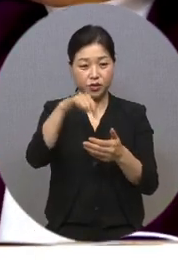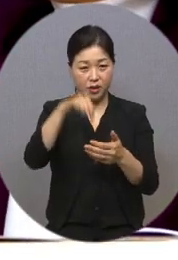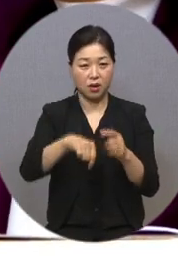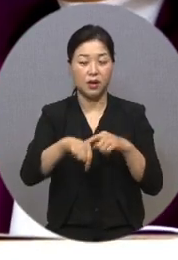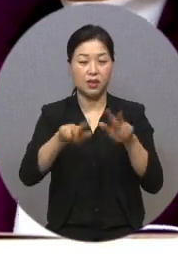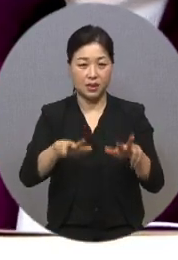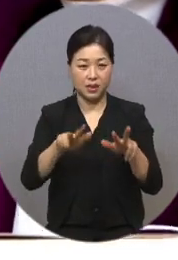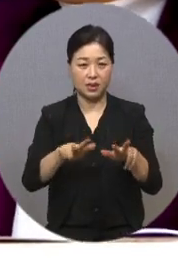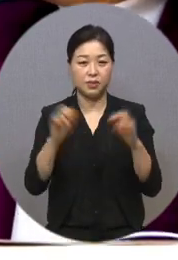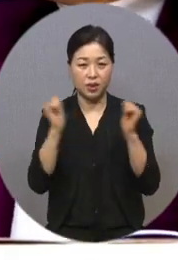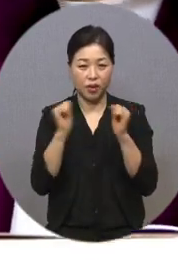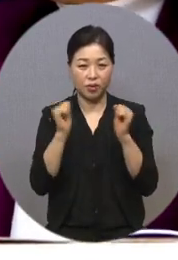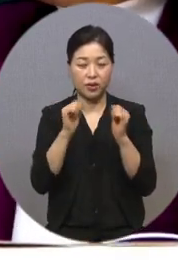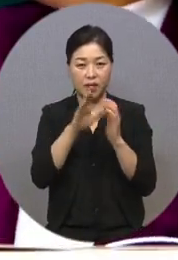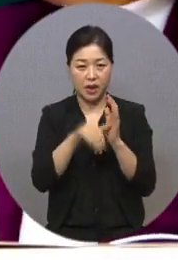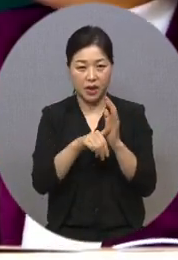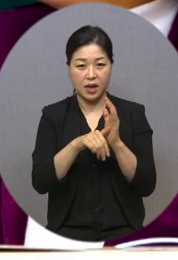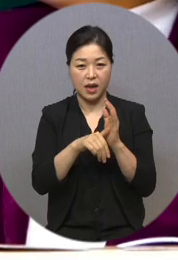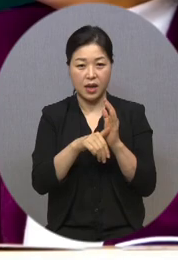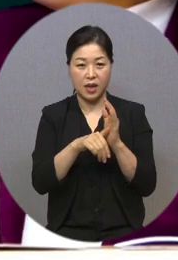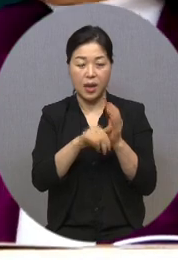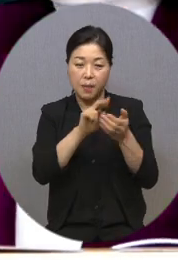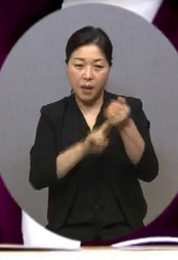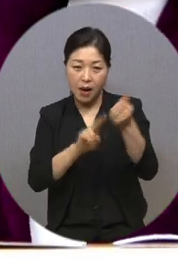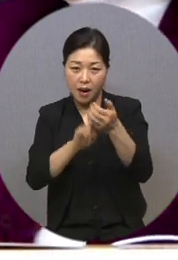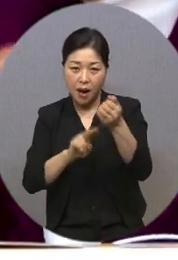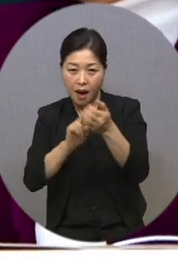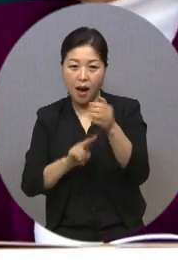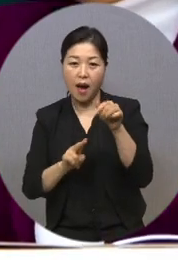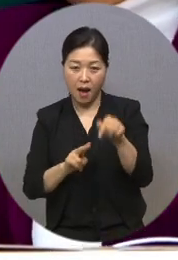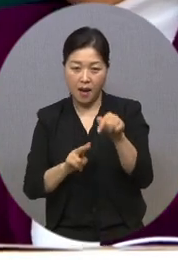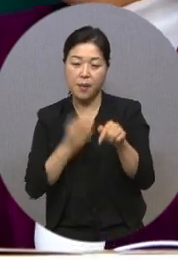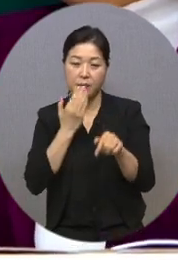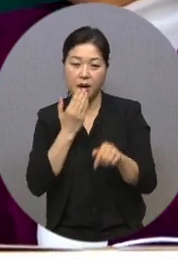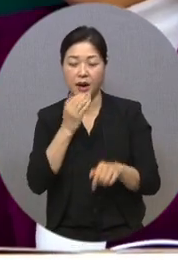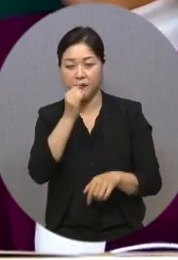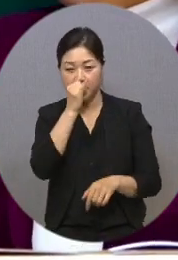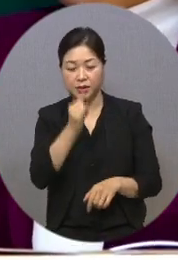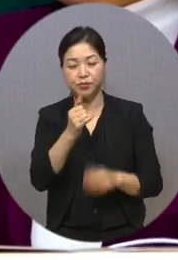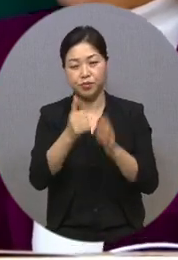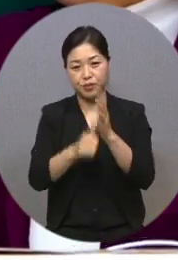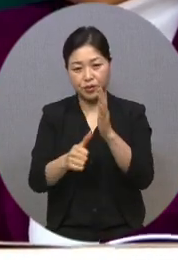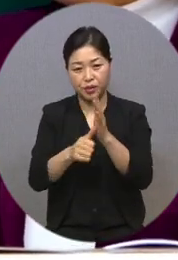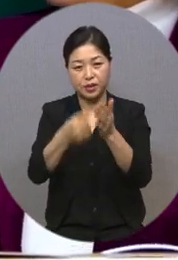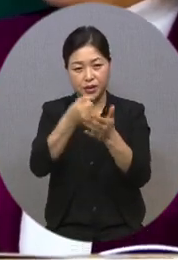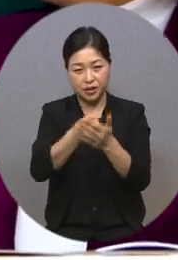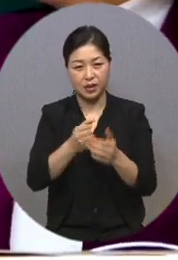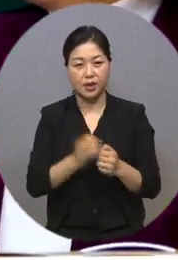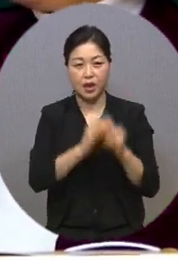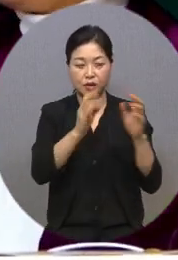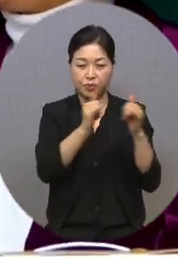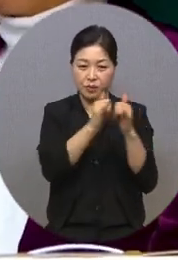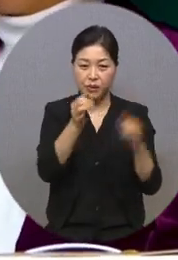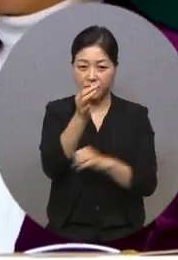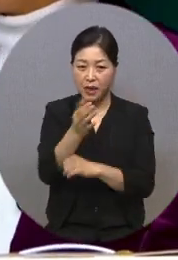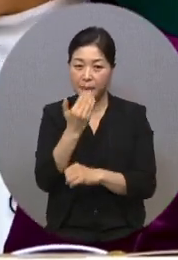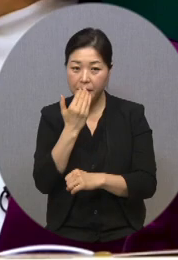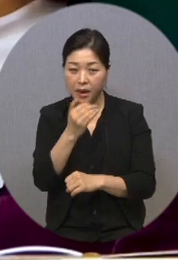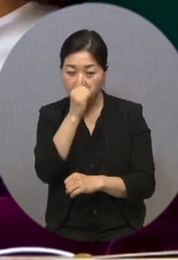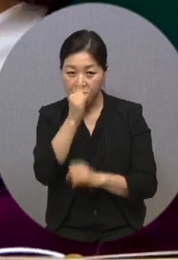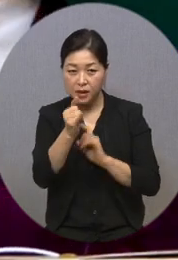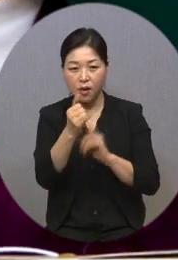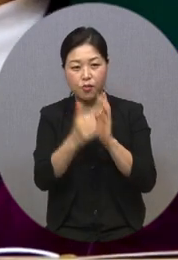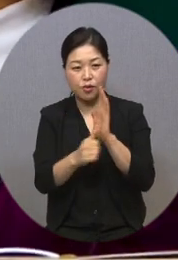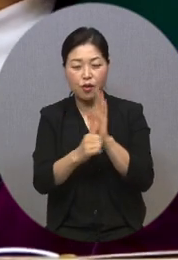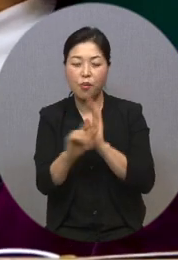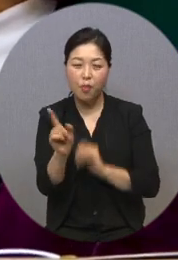지금 현재 그 겨울철에 가장 이렇게 팔 수 있는 아하. 또 국민들께서 소비할 수 있는 그런 품목이 무엇이